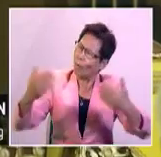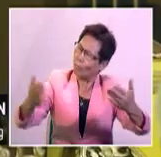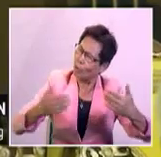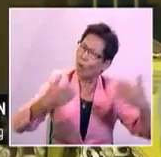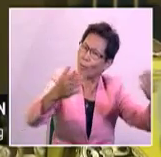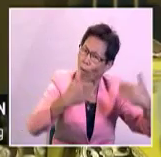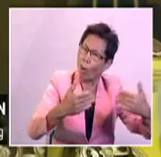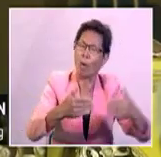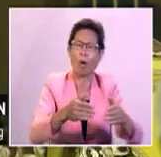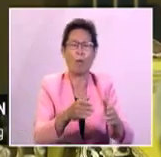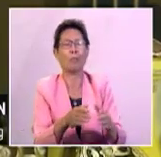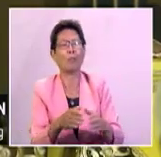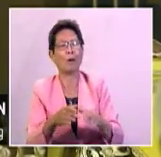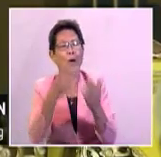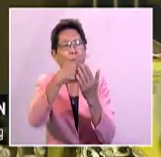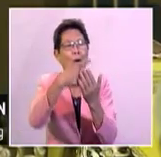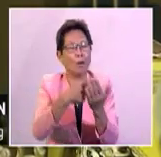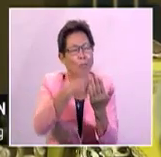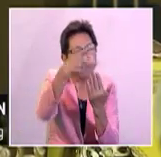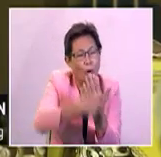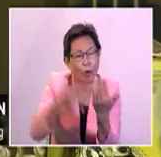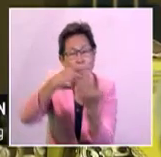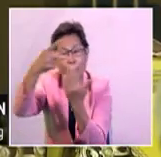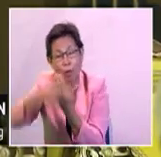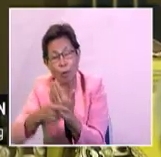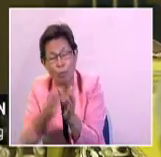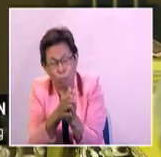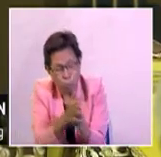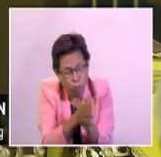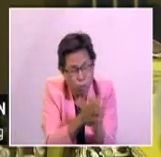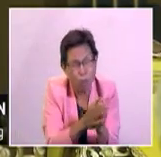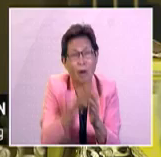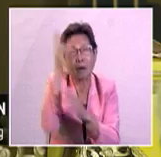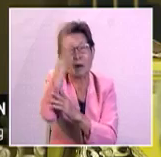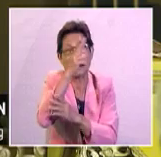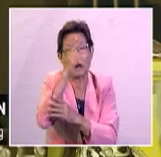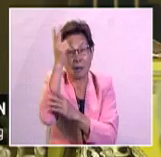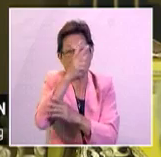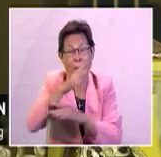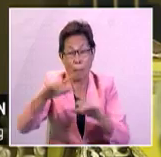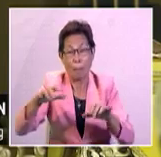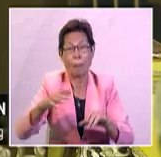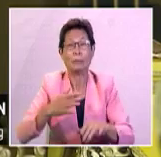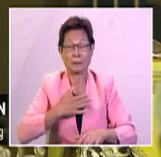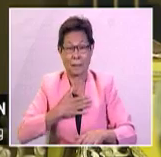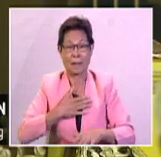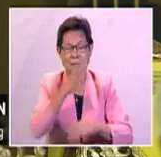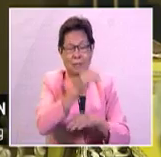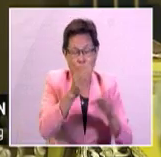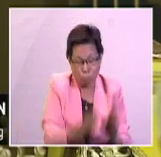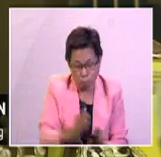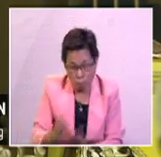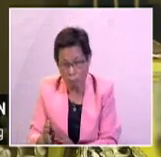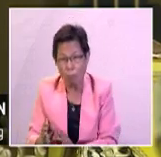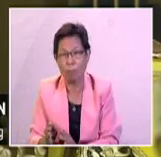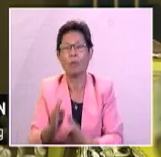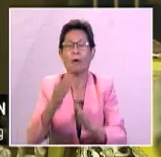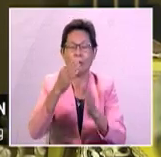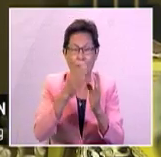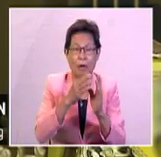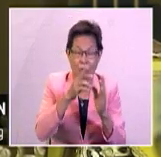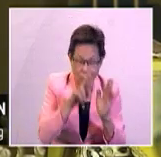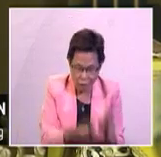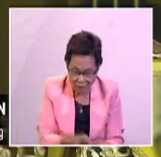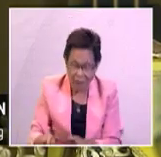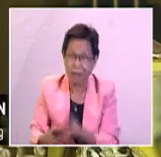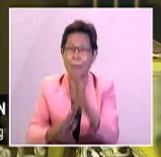telah dilaksanakan oleh kerajaan beta dalam menyusun semula rancangan pembangunan dan